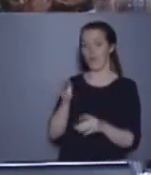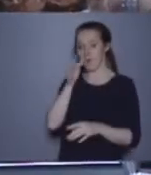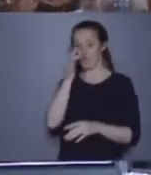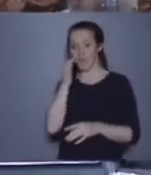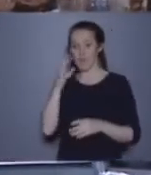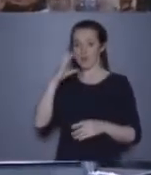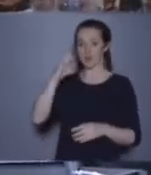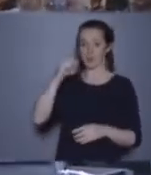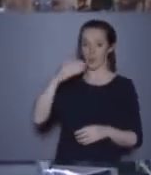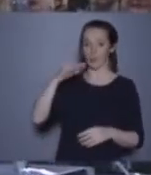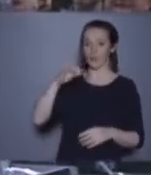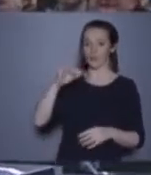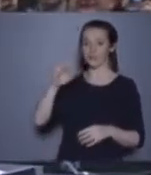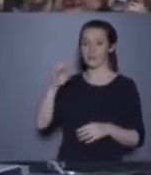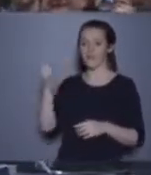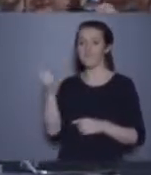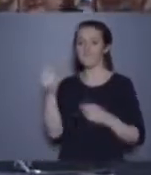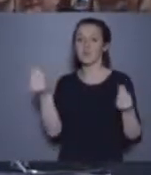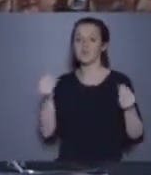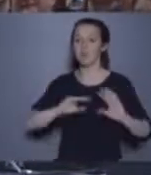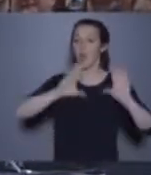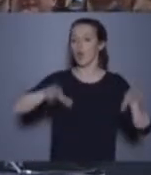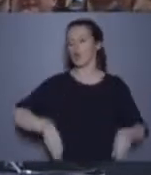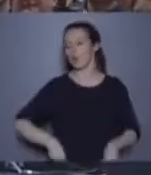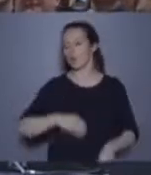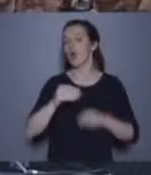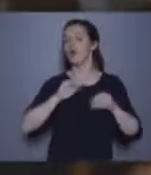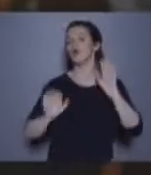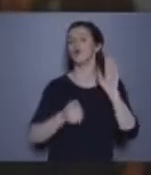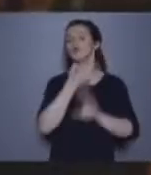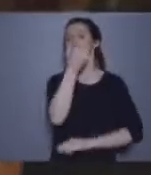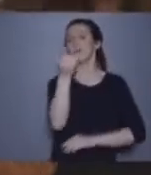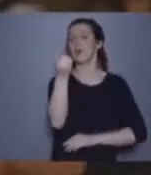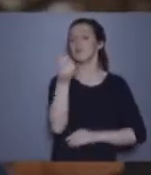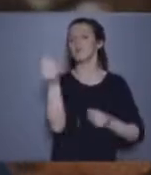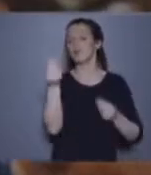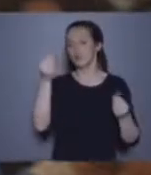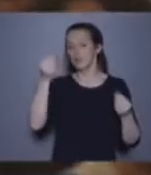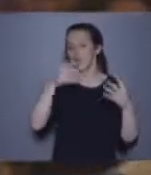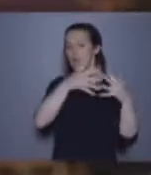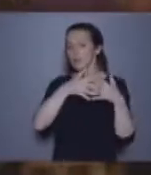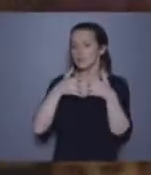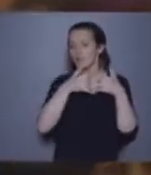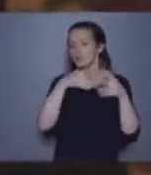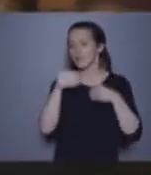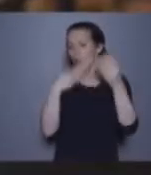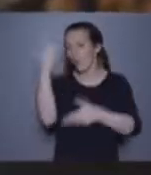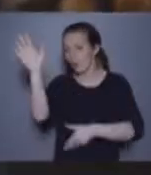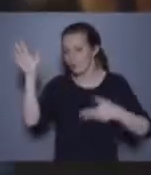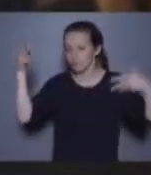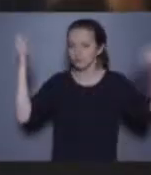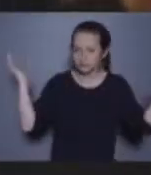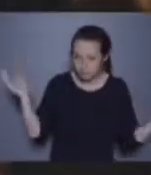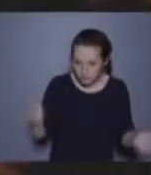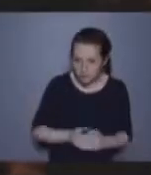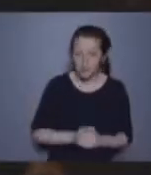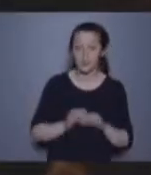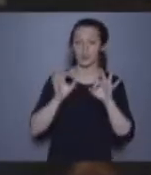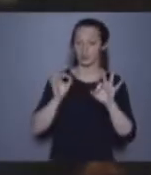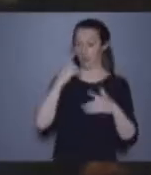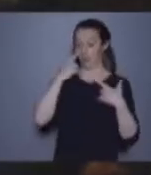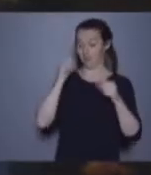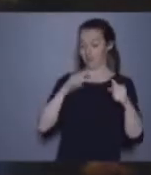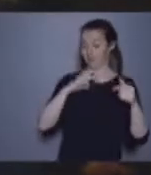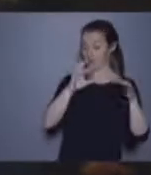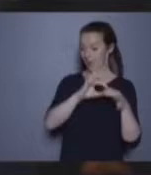du Canada. Je vous passe sur le champagne du Mississippi et je ne sais quelle autre horreur de cette nature. Mais vous voyez qu'il y a un lien entre tout ça.